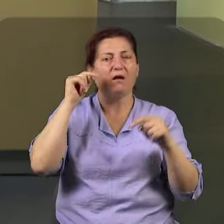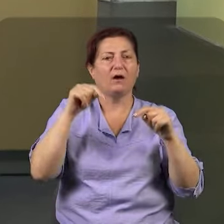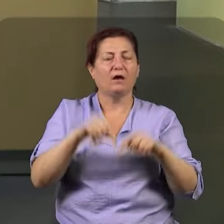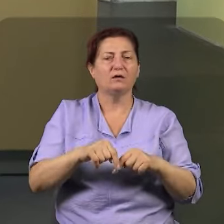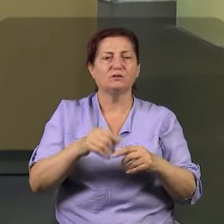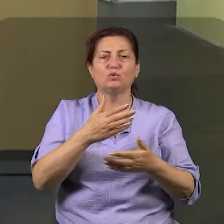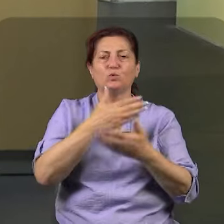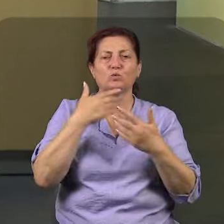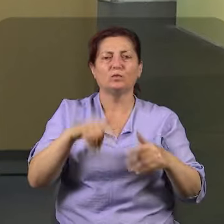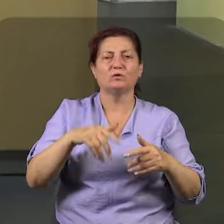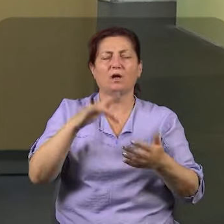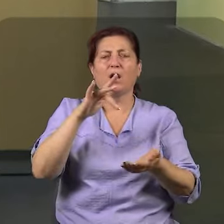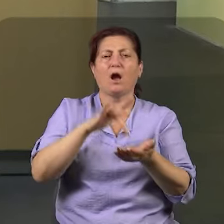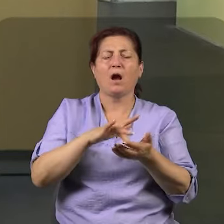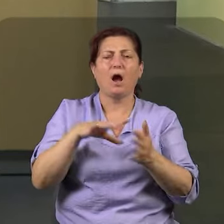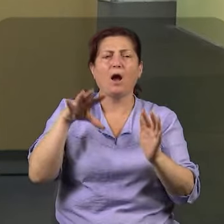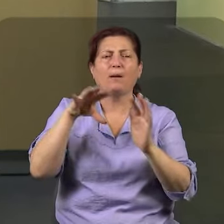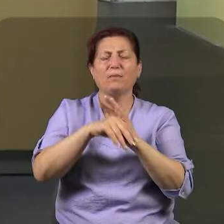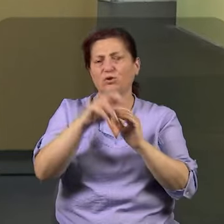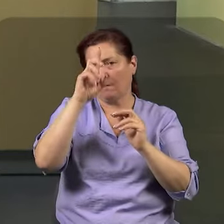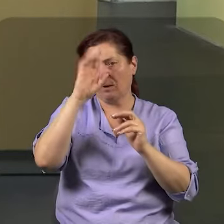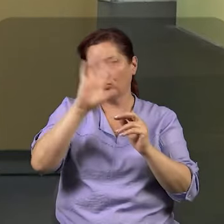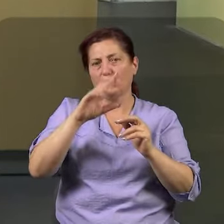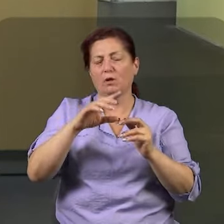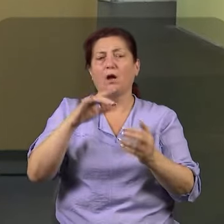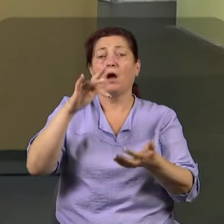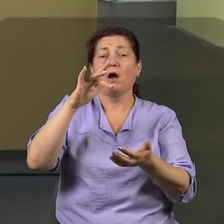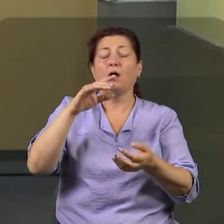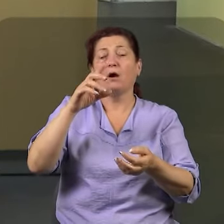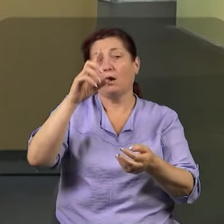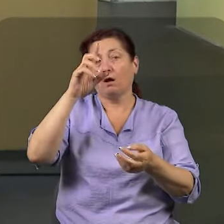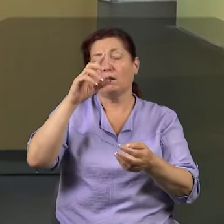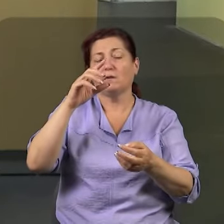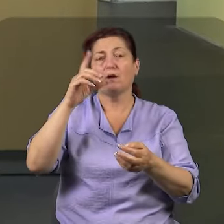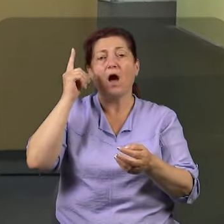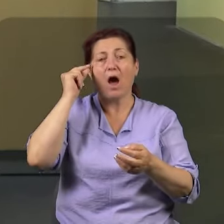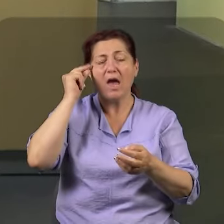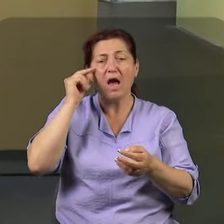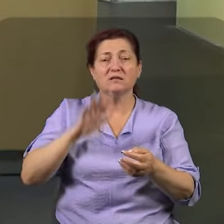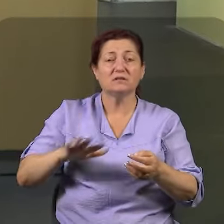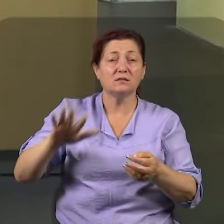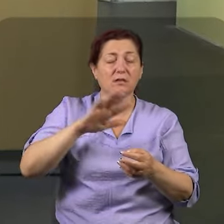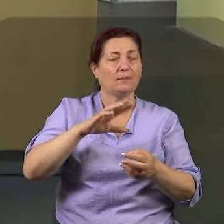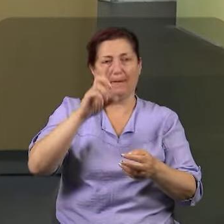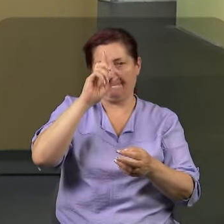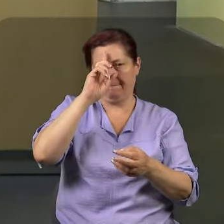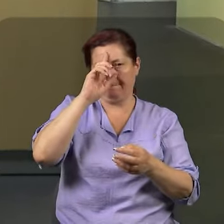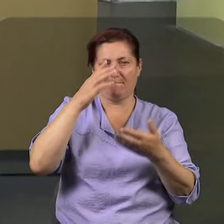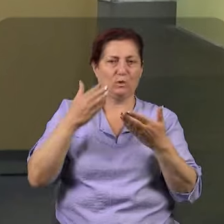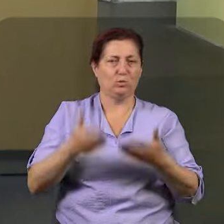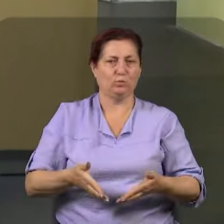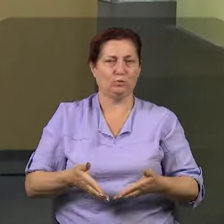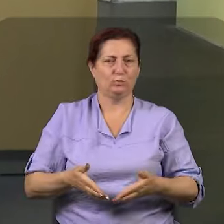չգիտեմ, քաղաք չի, այլ պետության մեջ։ Հայաստանը պետություն է, միջազգային ոնց որ բանի